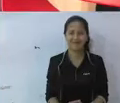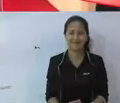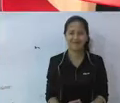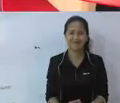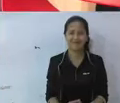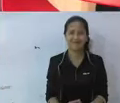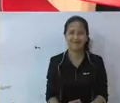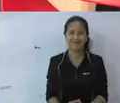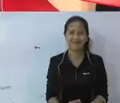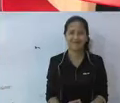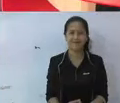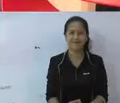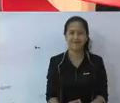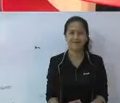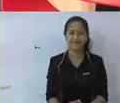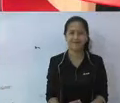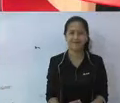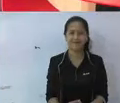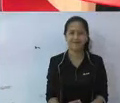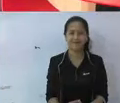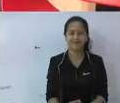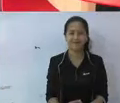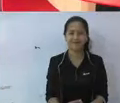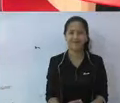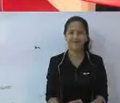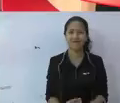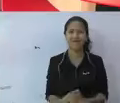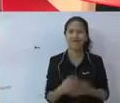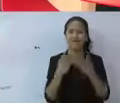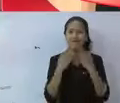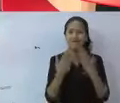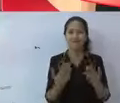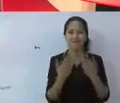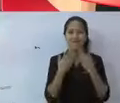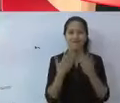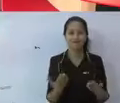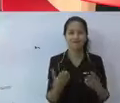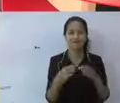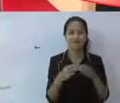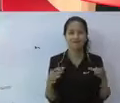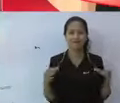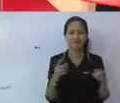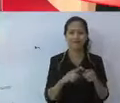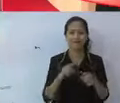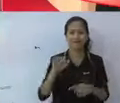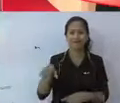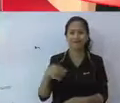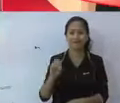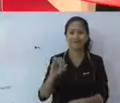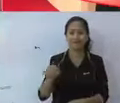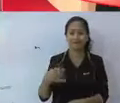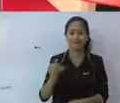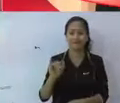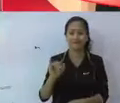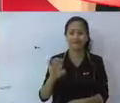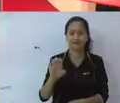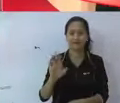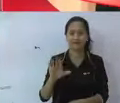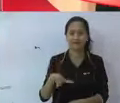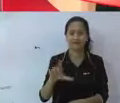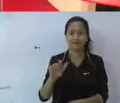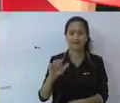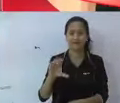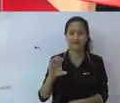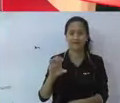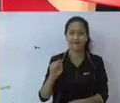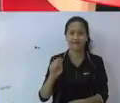pang grab, naasar ako. Anyway, maraming salamat kay Joji Lacson. Hello po, Sir. Oo, Joji Lacson.